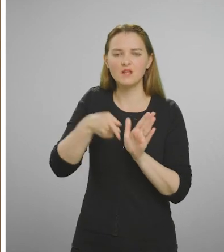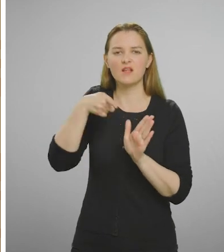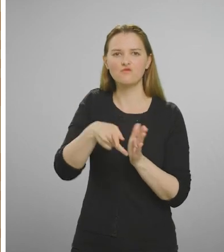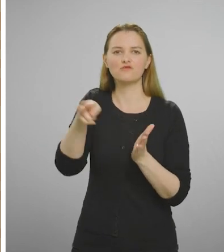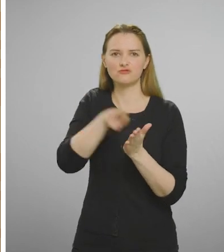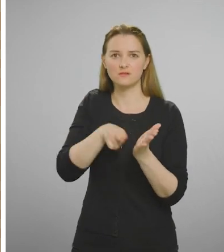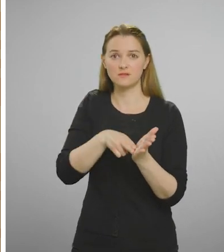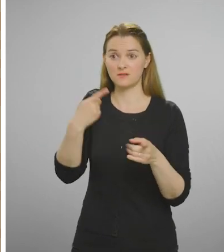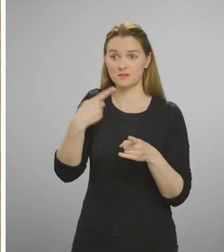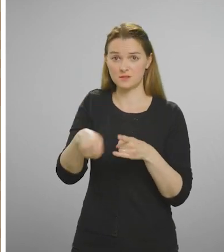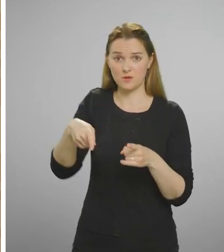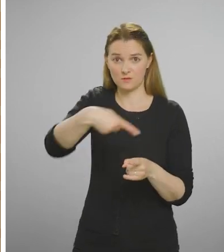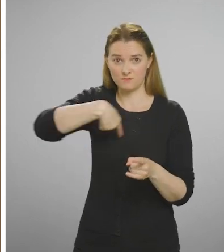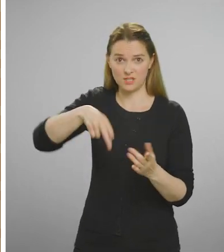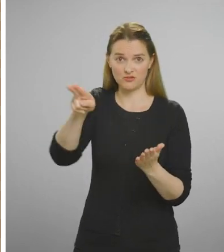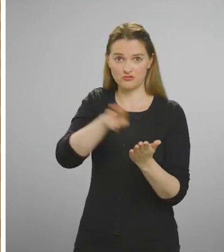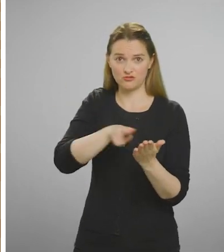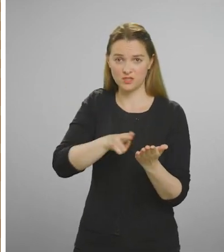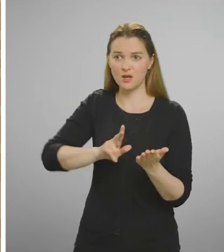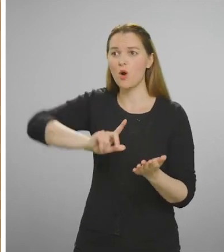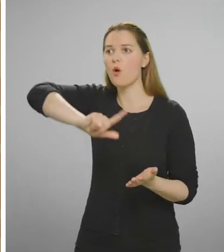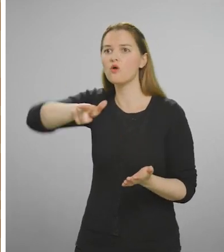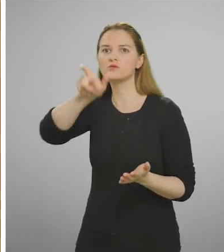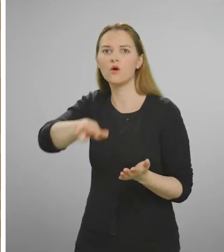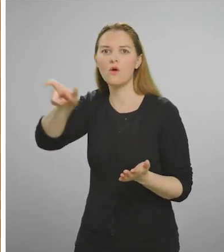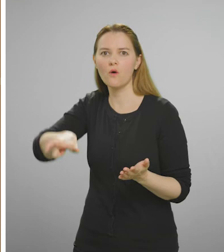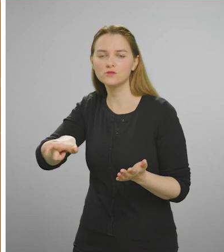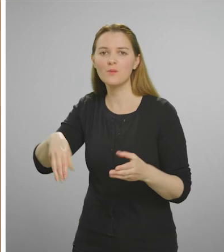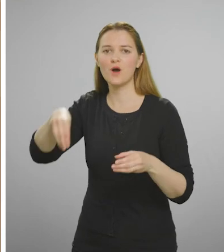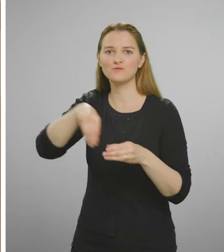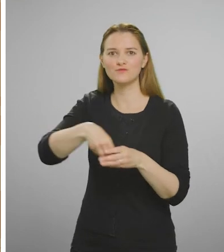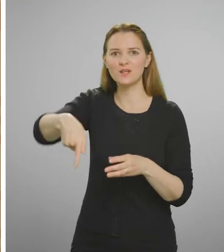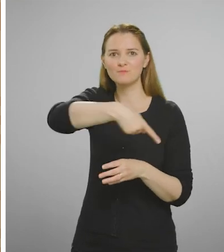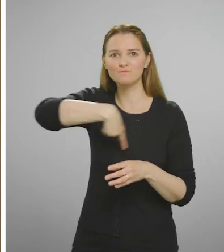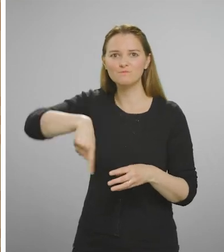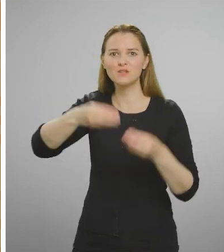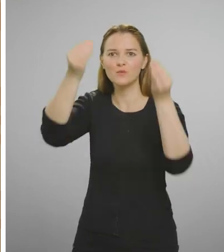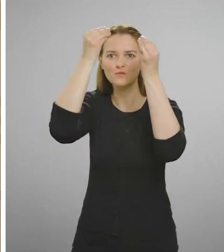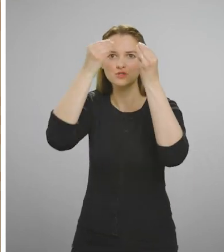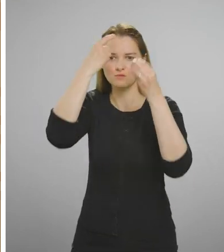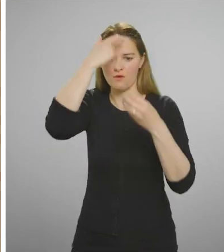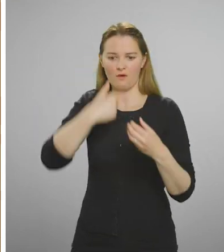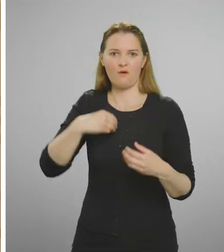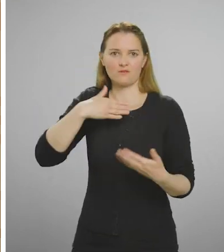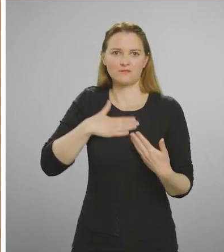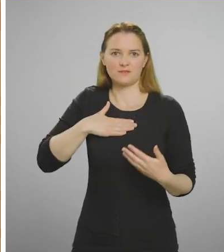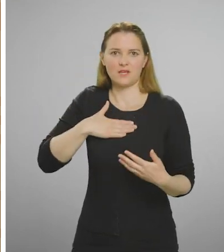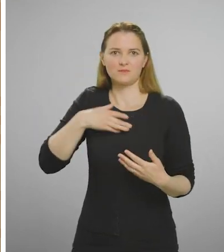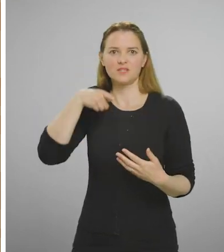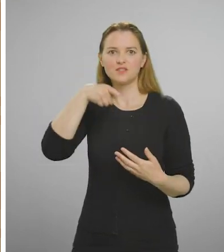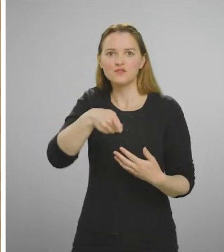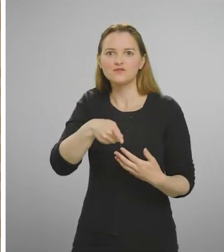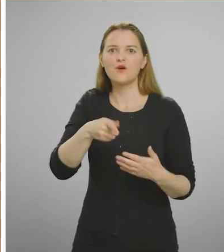pozornosti i vremena jest čitanje, jer čitajući druge i o drugima, mi zapravo čitamo sebe i to je upravo